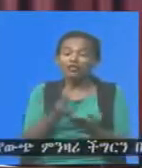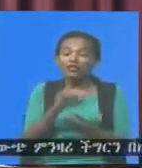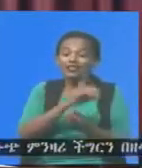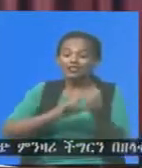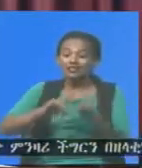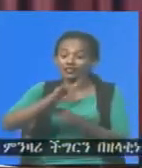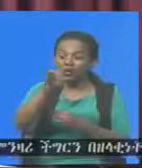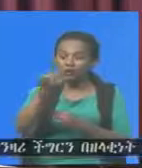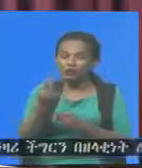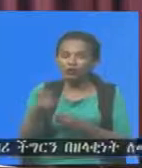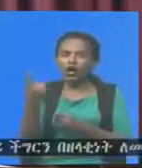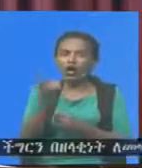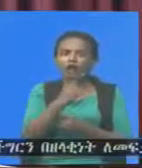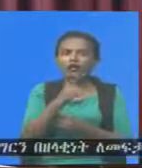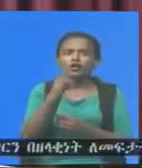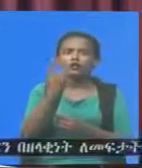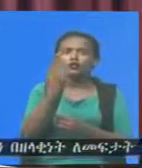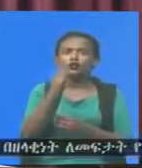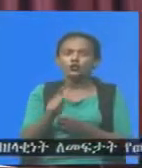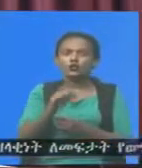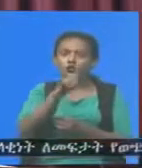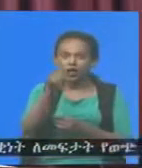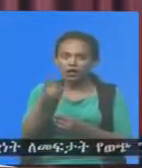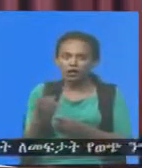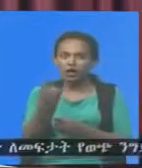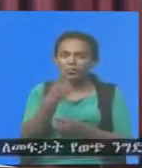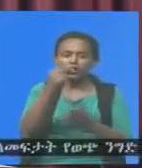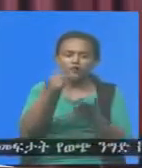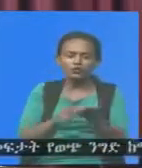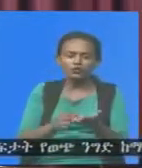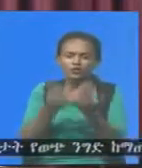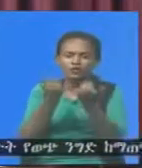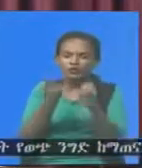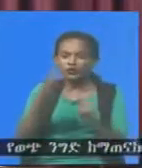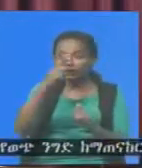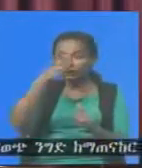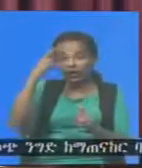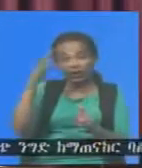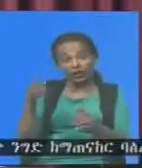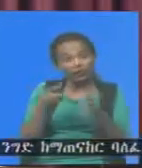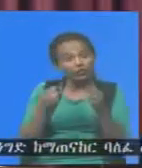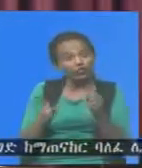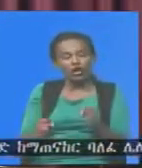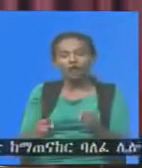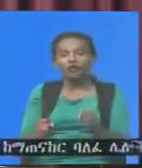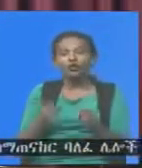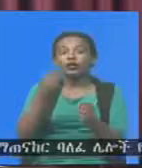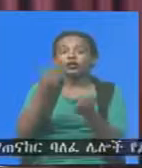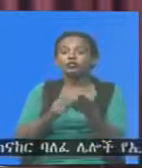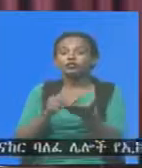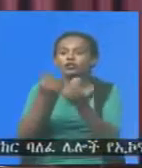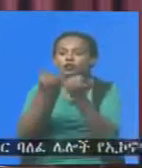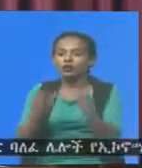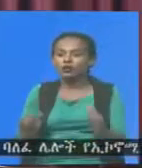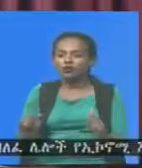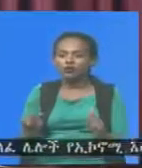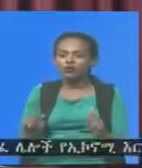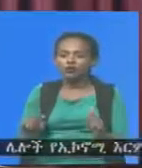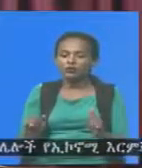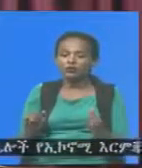ጥያቄ፣ አንዳንዴ ዞን ጥያቄ፣ አንዳንዴ በጀት ክፍፍል ምክንያት ሊሆን ይችላል። በጀት ለመከፋፈል መጋደል